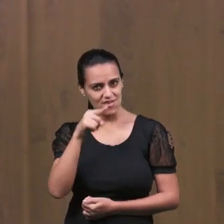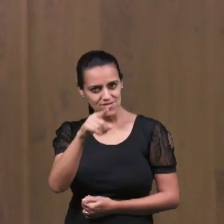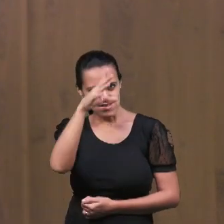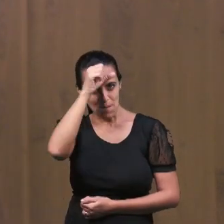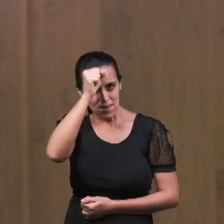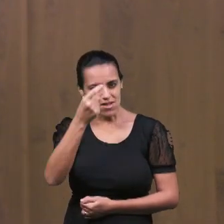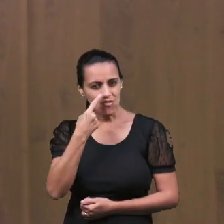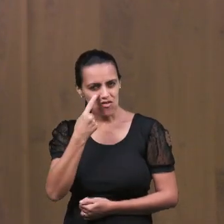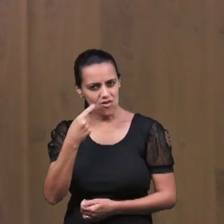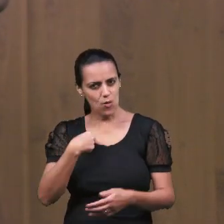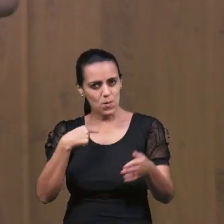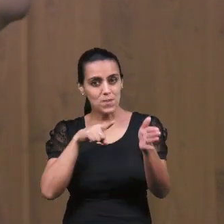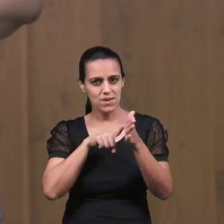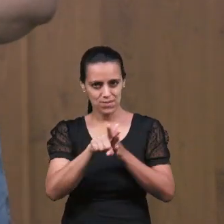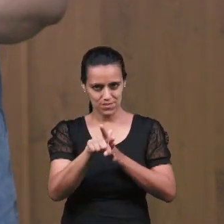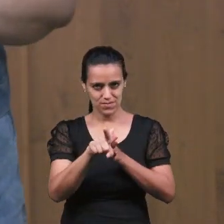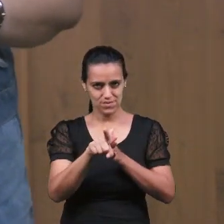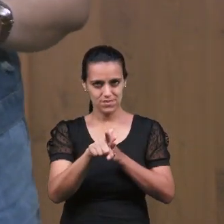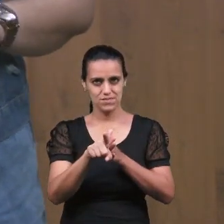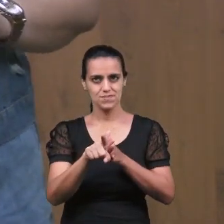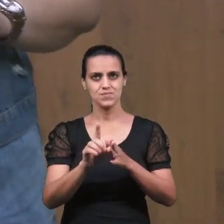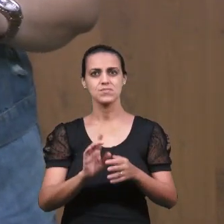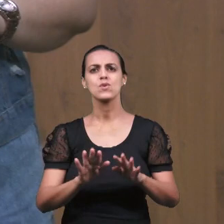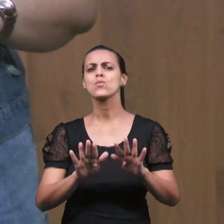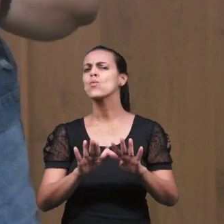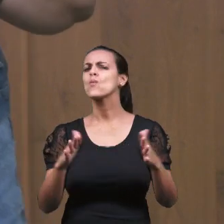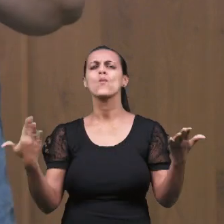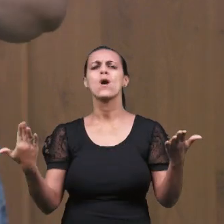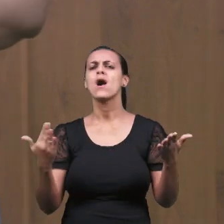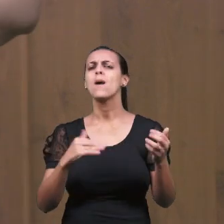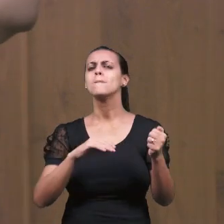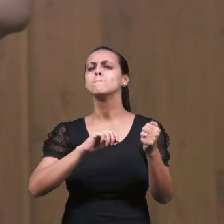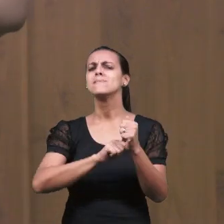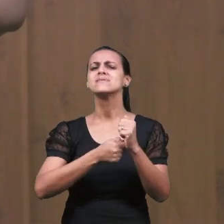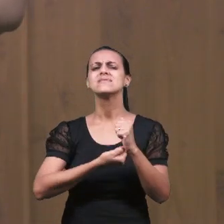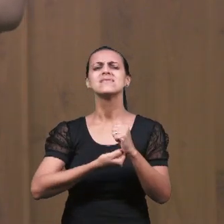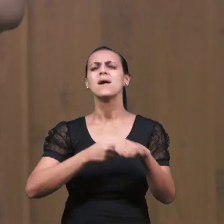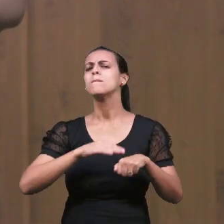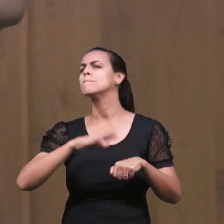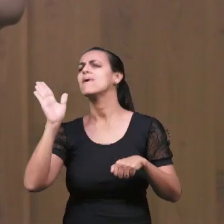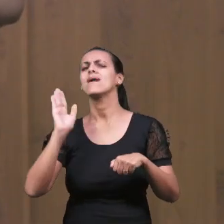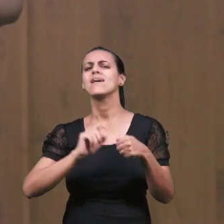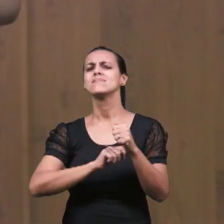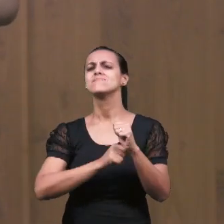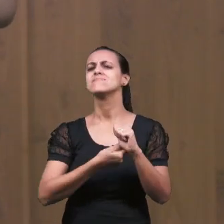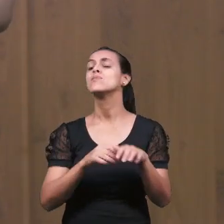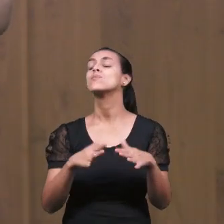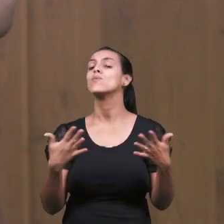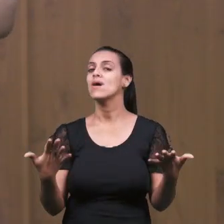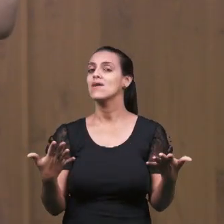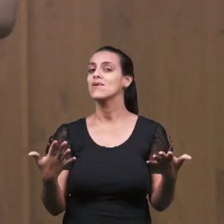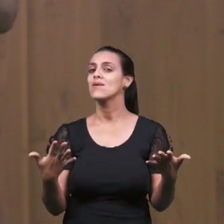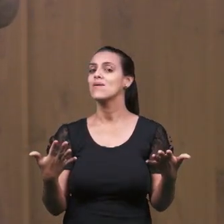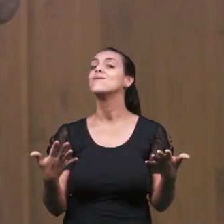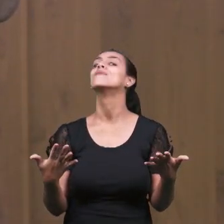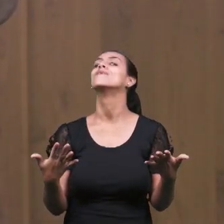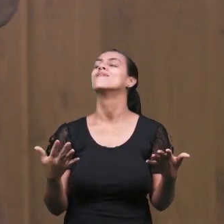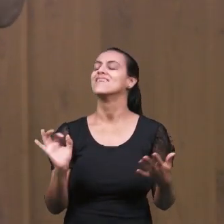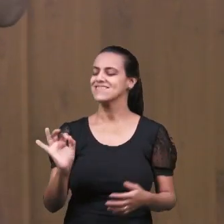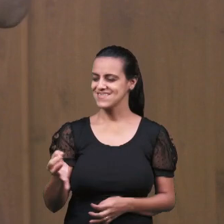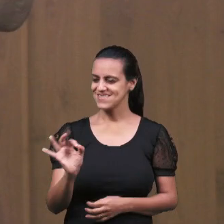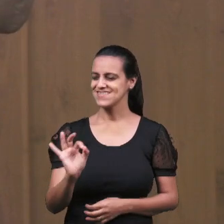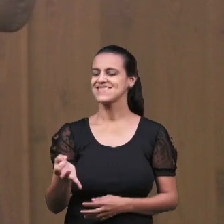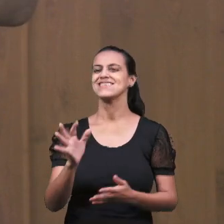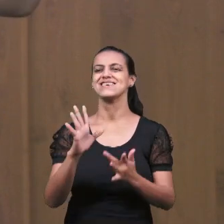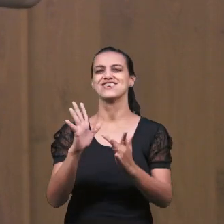la joie, la sûreté et ce qui est le plus important, nous donner la vie éternelle. Nous allons voir si vous avez appris l'étude d'aujourd'hui.